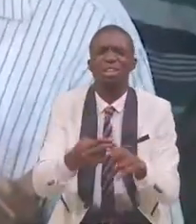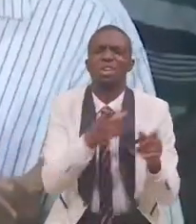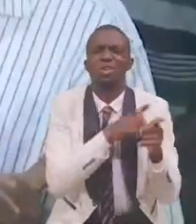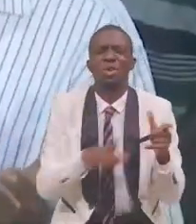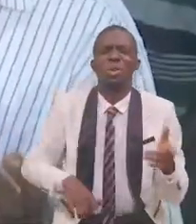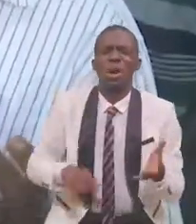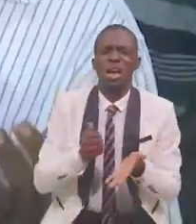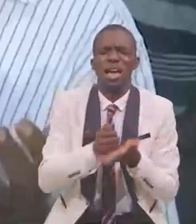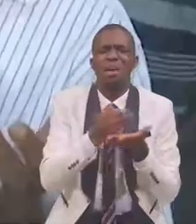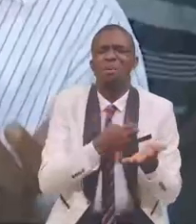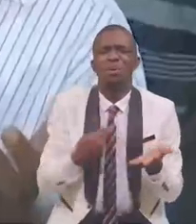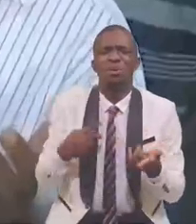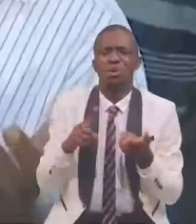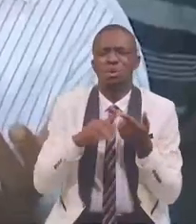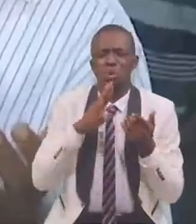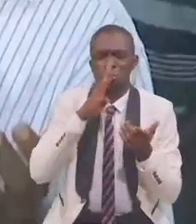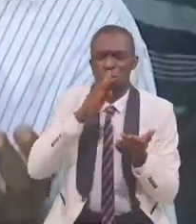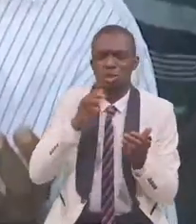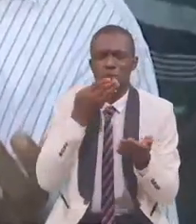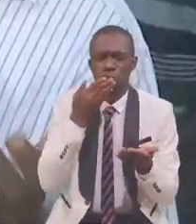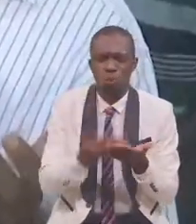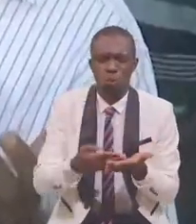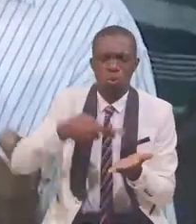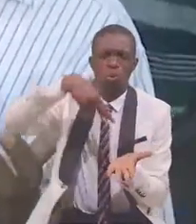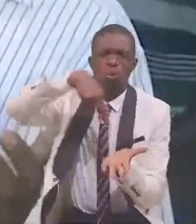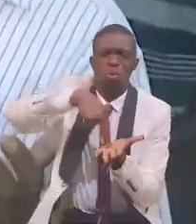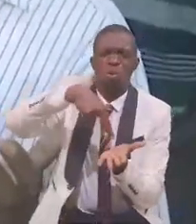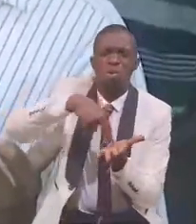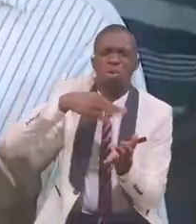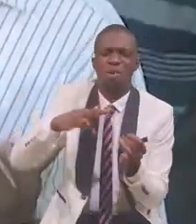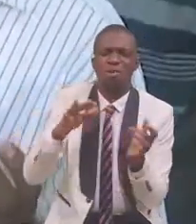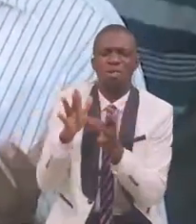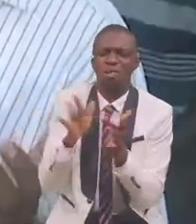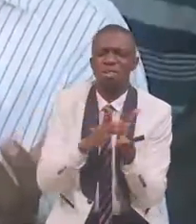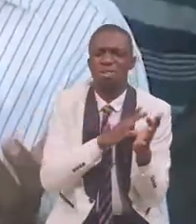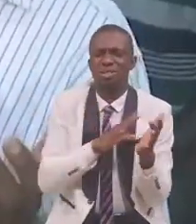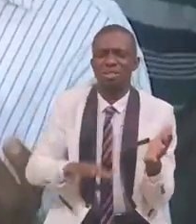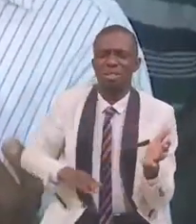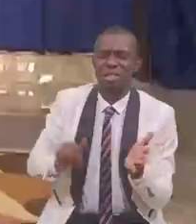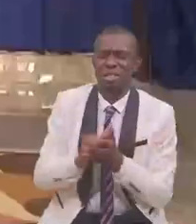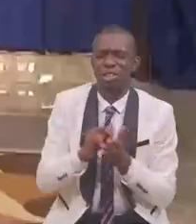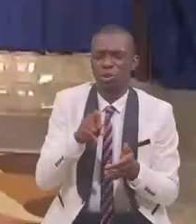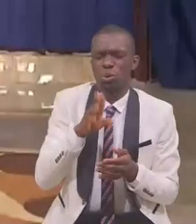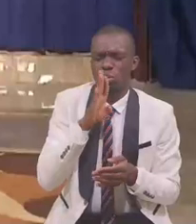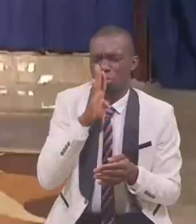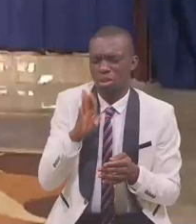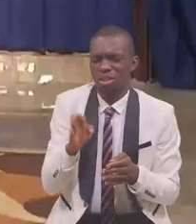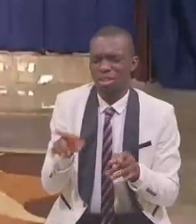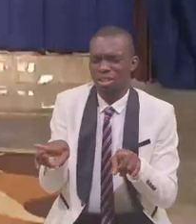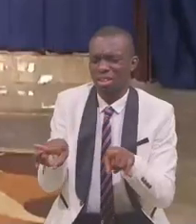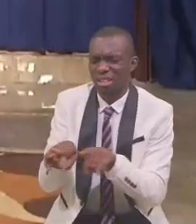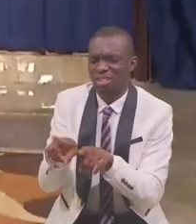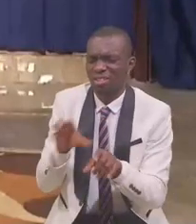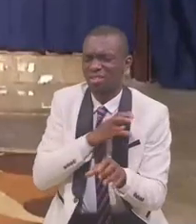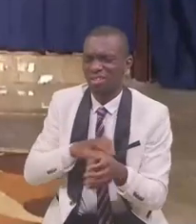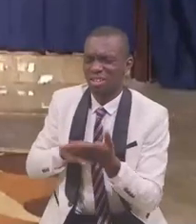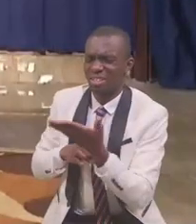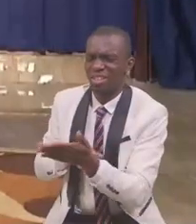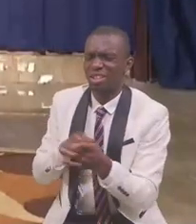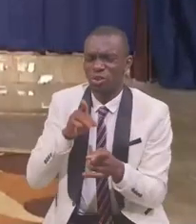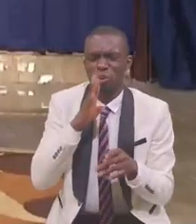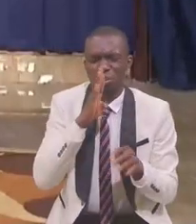être de bons représentants du Seigneur Jésus-Christ. Qu'il y ait un petit Christ ici, un petit Christ là-bas,